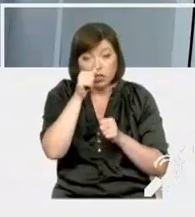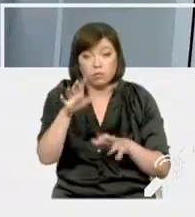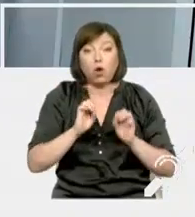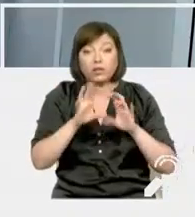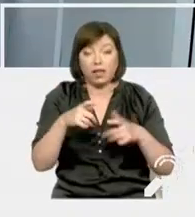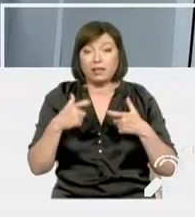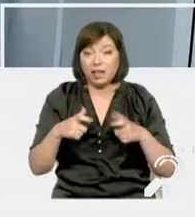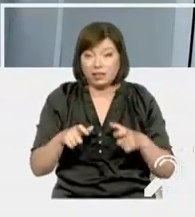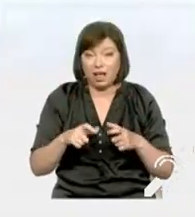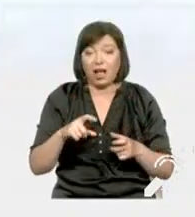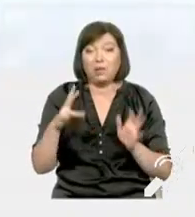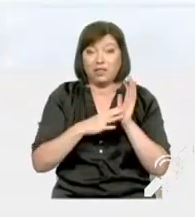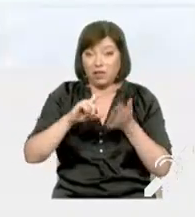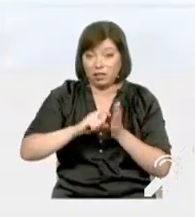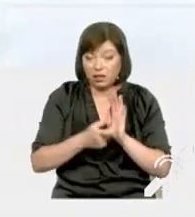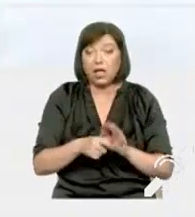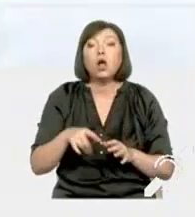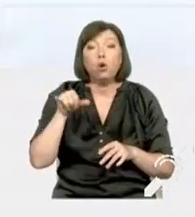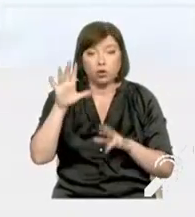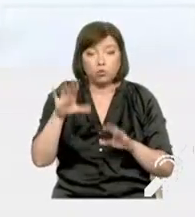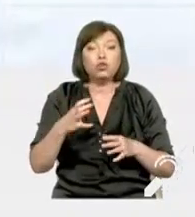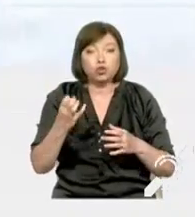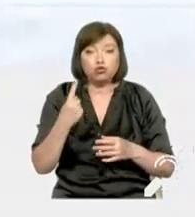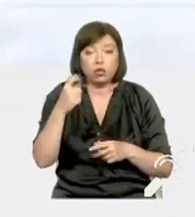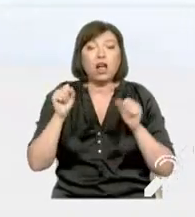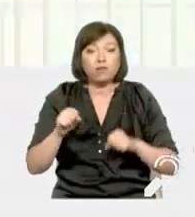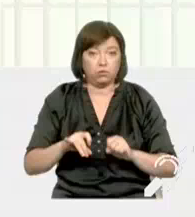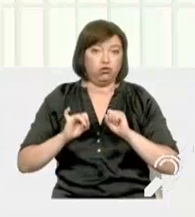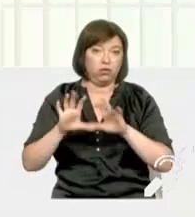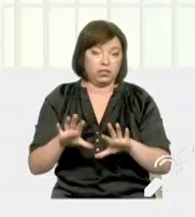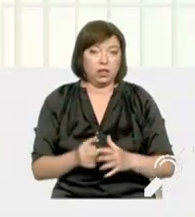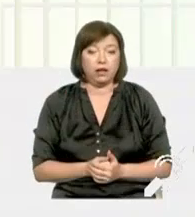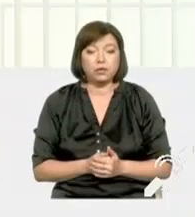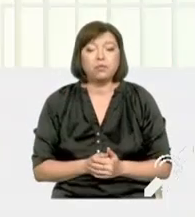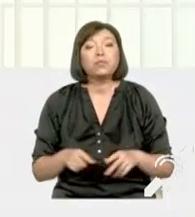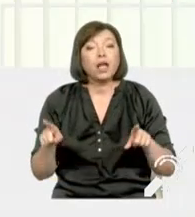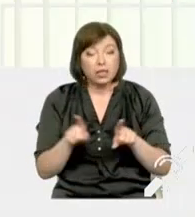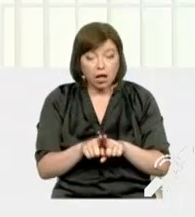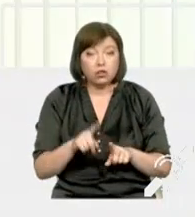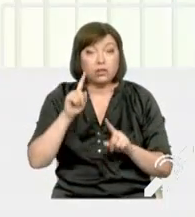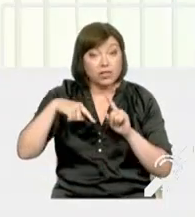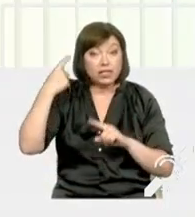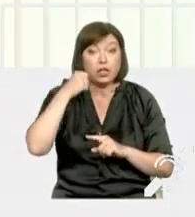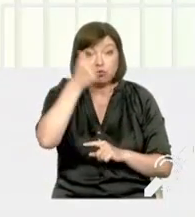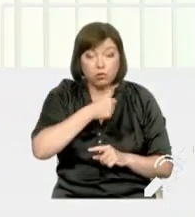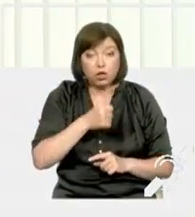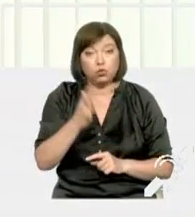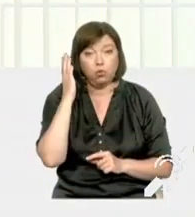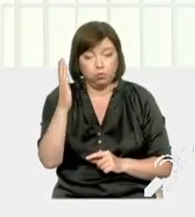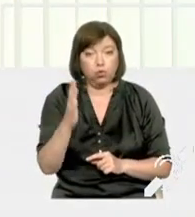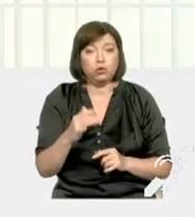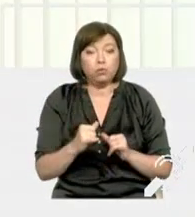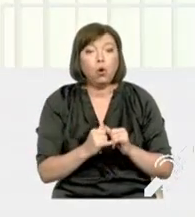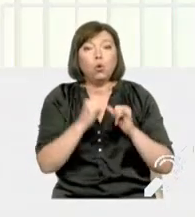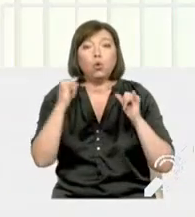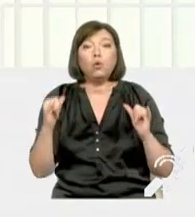promoveze examenele de clasa a noua vor avea o nouă șansă de a le promova. În același timp, anul viitor urmează să